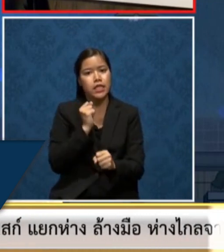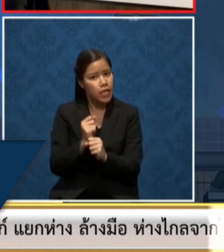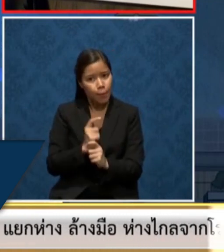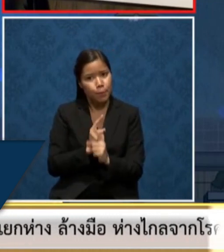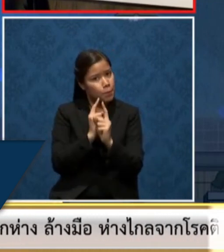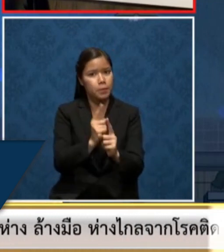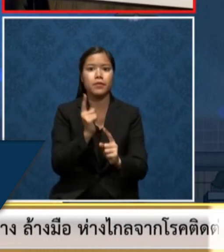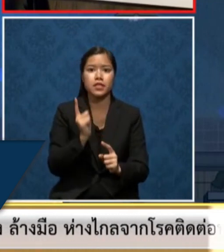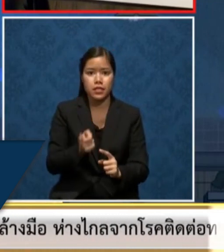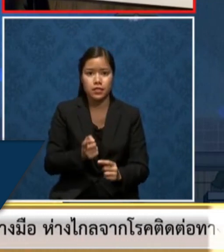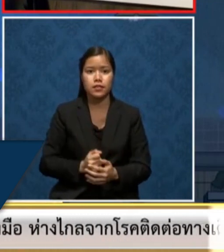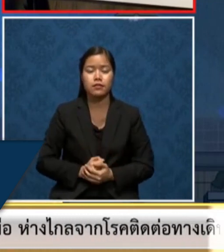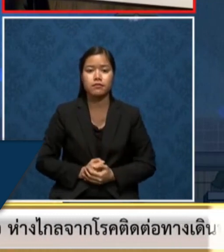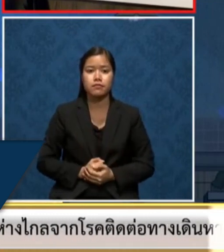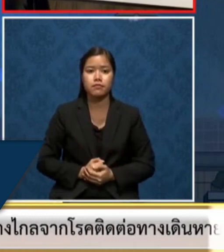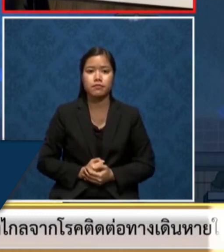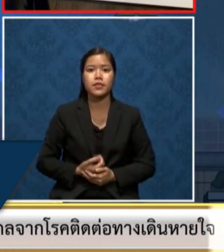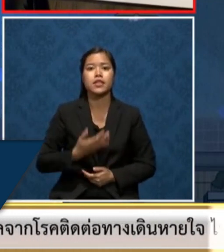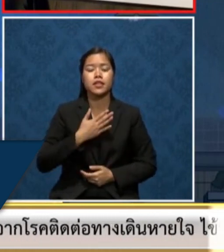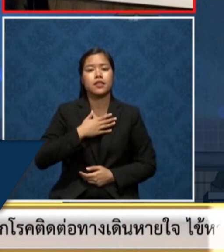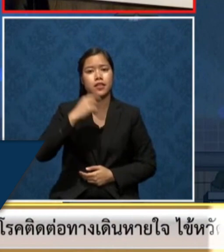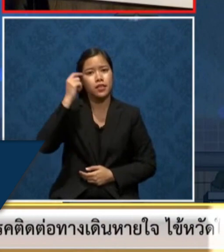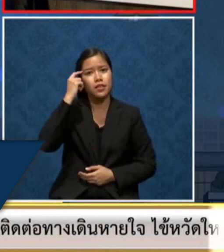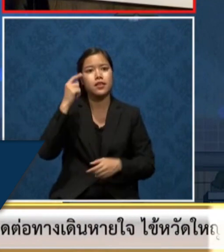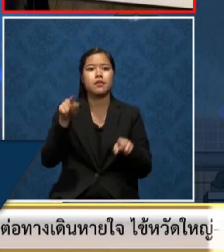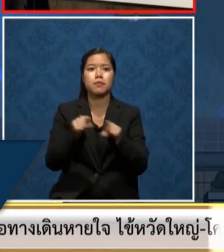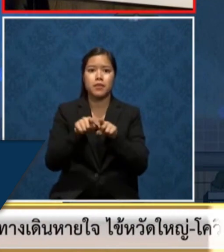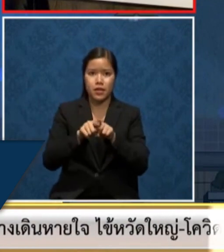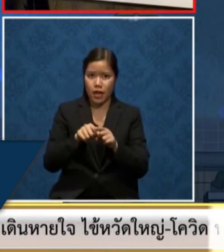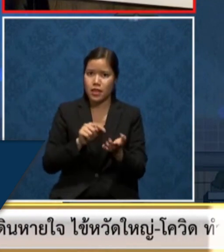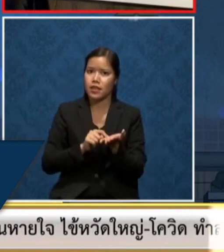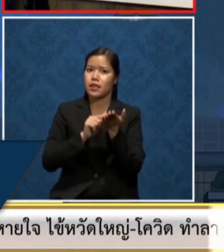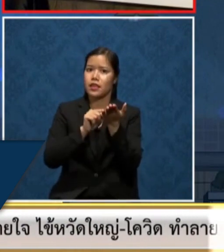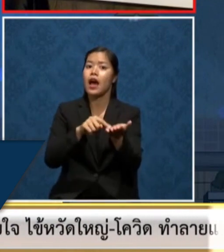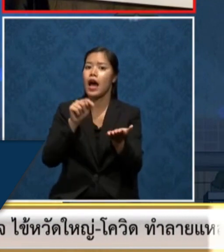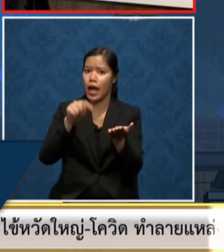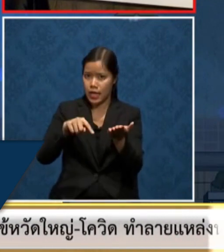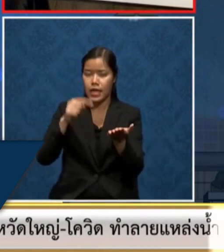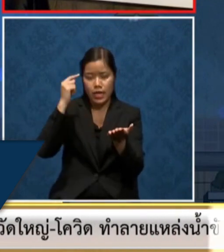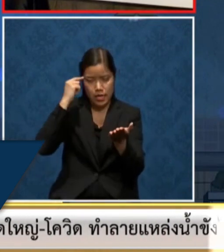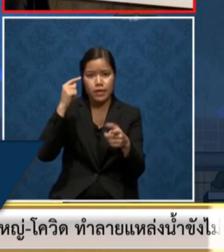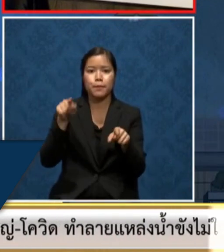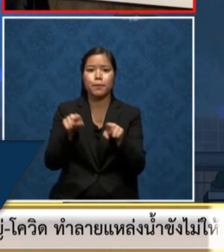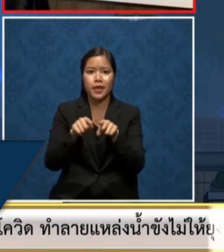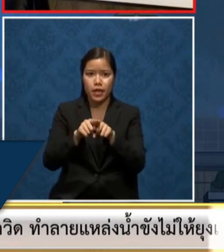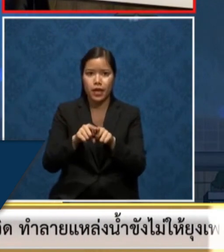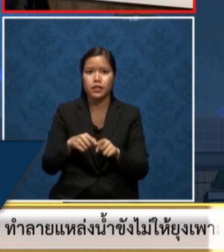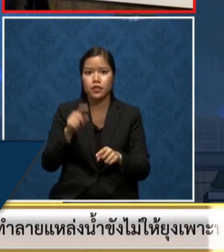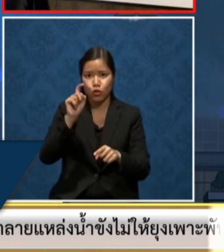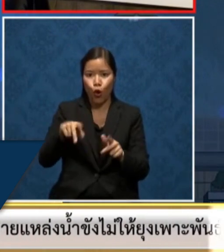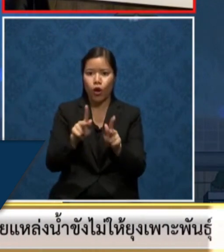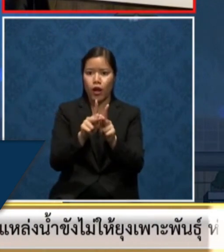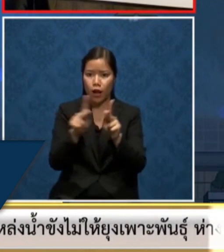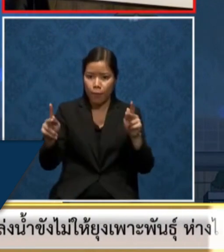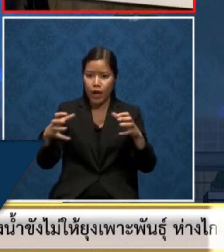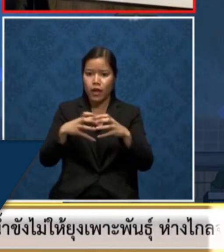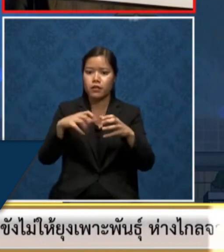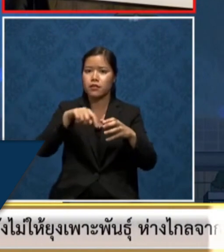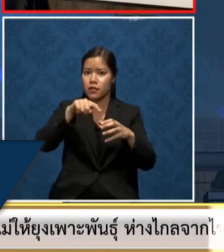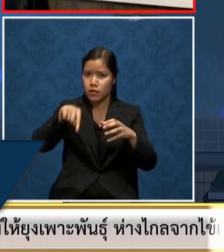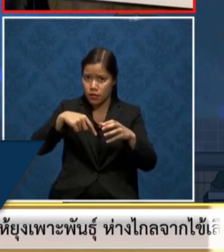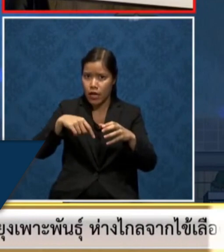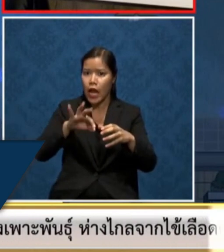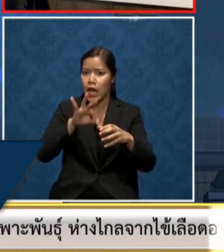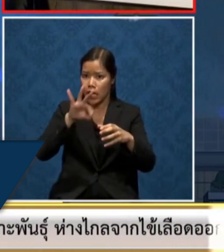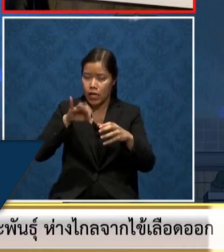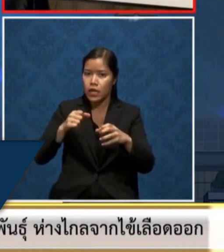ง นะคะทฉันเหนด้วยมาก เลยกับ YATTI นี้นะคะแล้วก็เหนด้วยที่จะมีกรมธิการวิศามัชุดนี้ขึ้